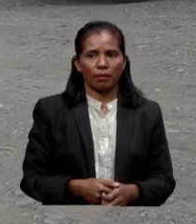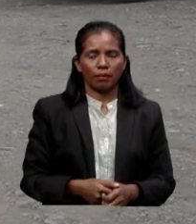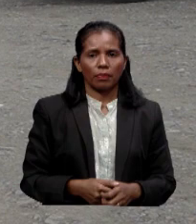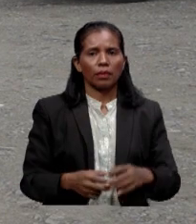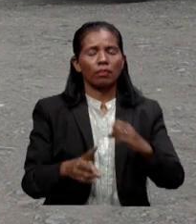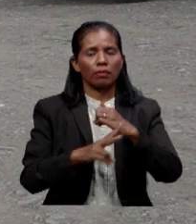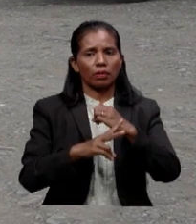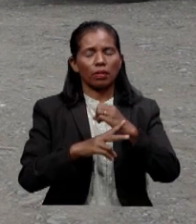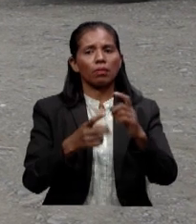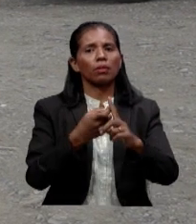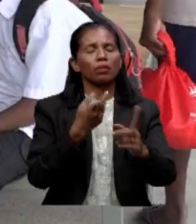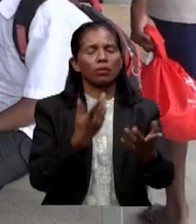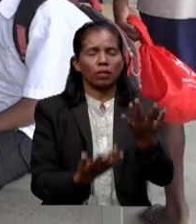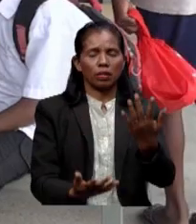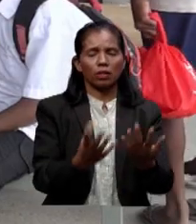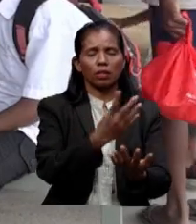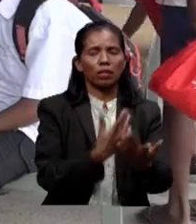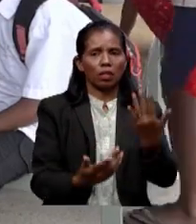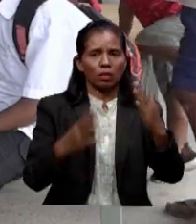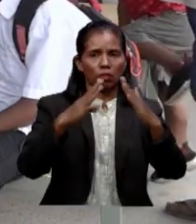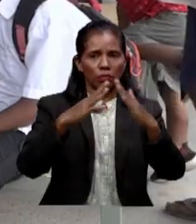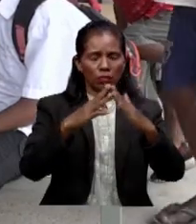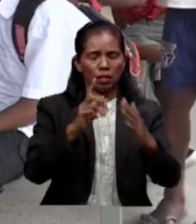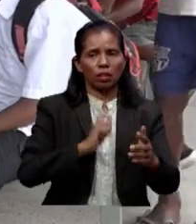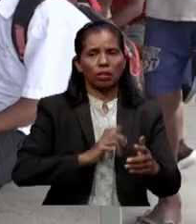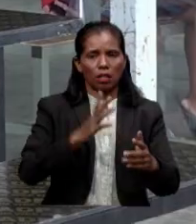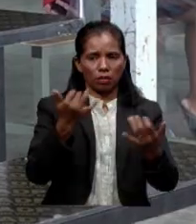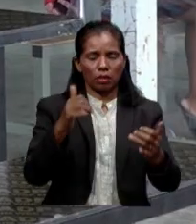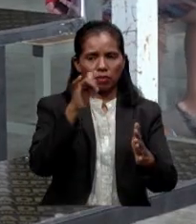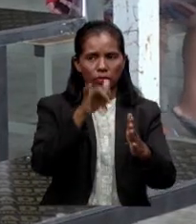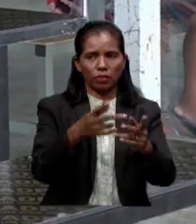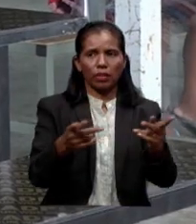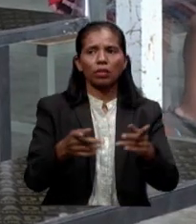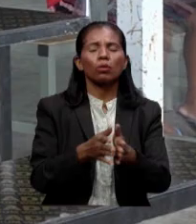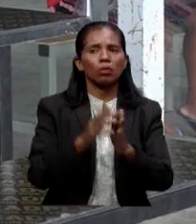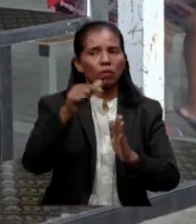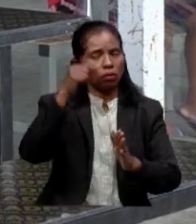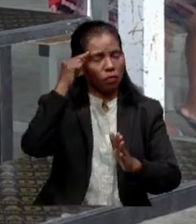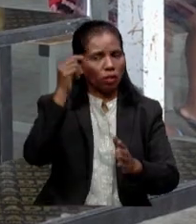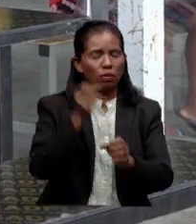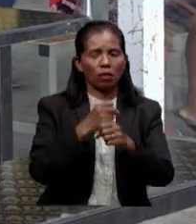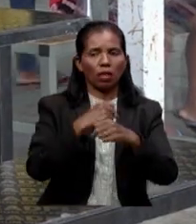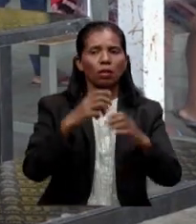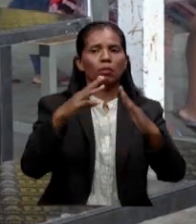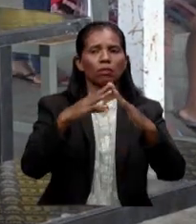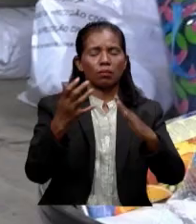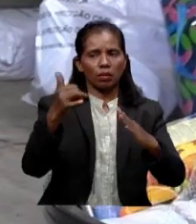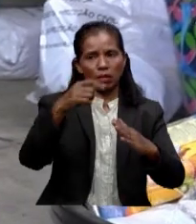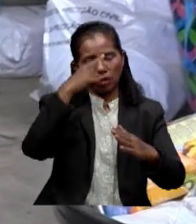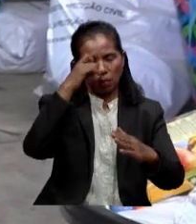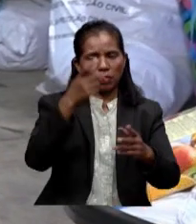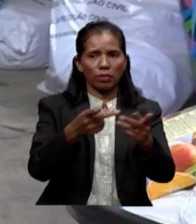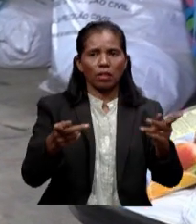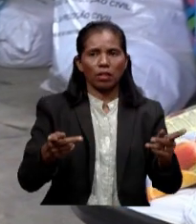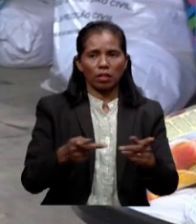Vítima husi incêndio Karantina Tasitolu, Nebe Horas Nehela e Afatem Provisório, Russo Governo atuhari uma basira, tamba Fatem Nebe Sira Hamahangamba